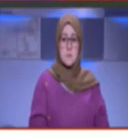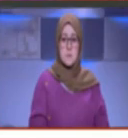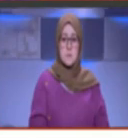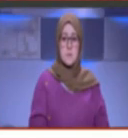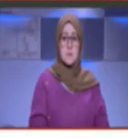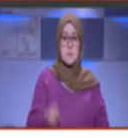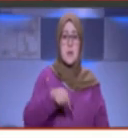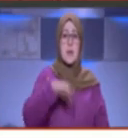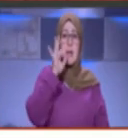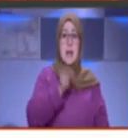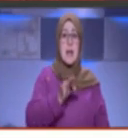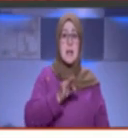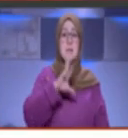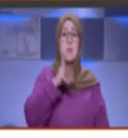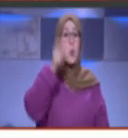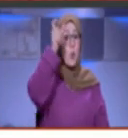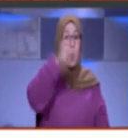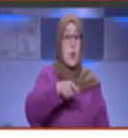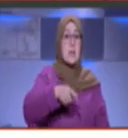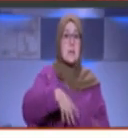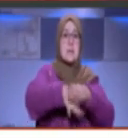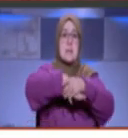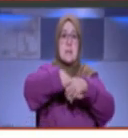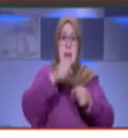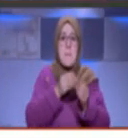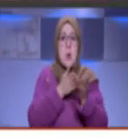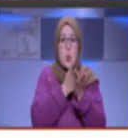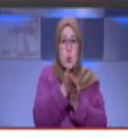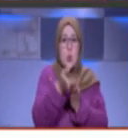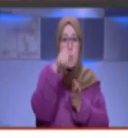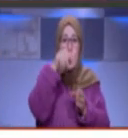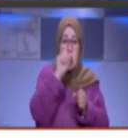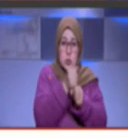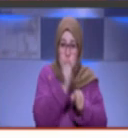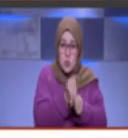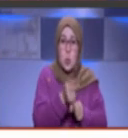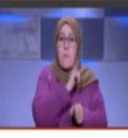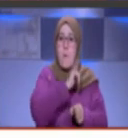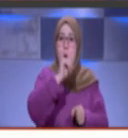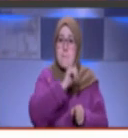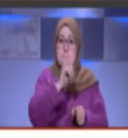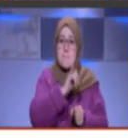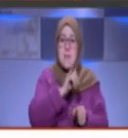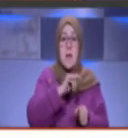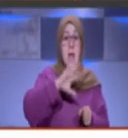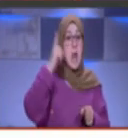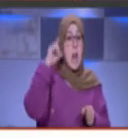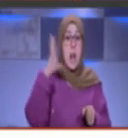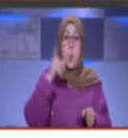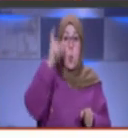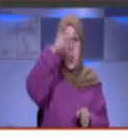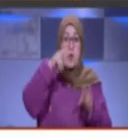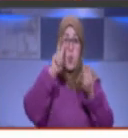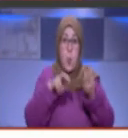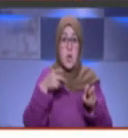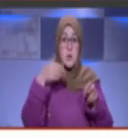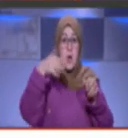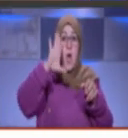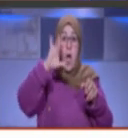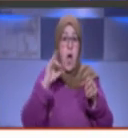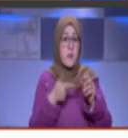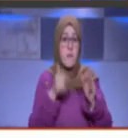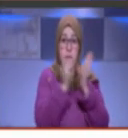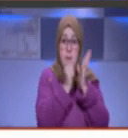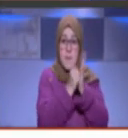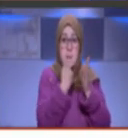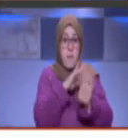لازم كل واحد برضو يشوف شغله واكل عيشه عشان خاطر احنا كلنا واقف علينا البلد في شغلنا. لو الشغل بتاعنا كل واحد قاعد بعيد عنه هيبقى في البلد وقفت اقتصادها